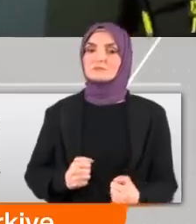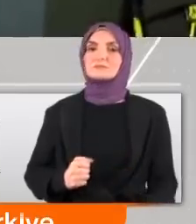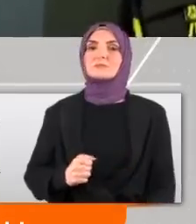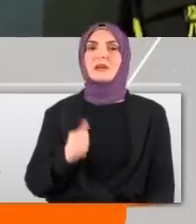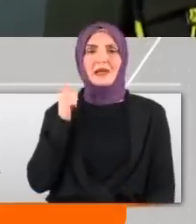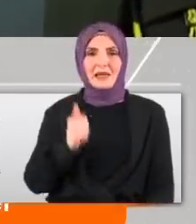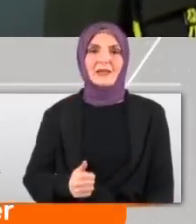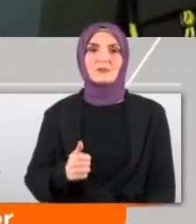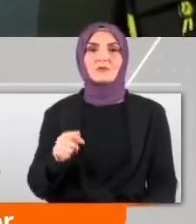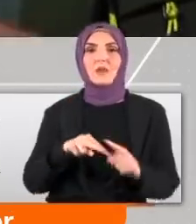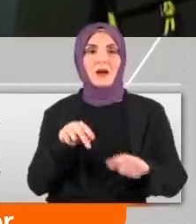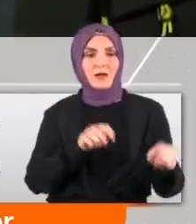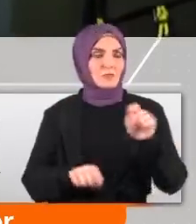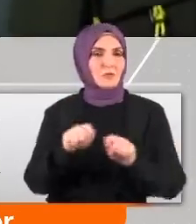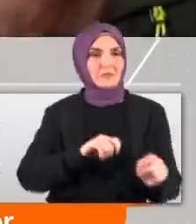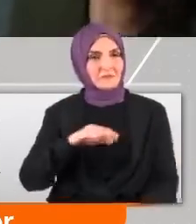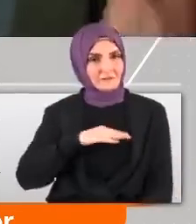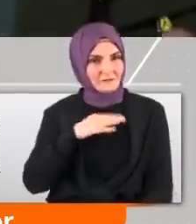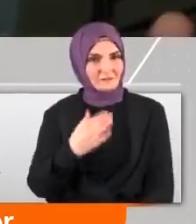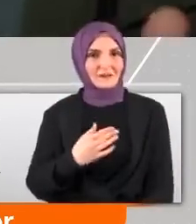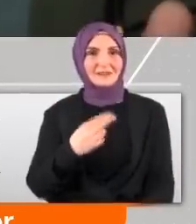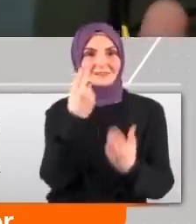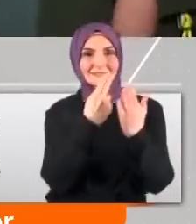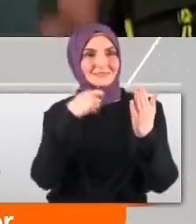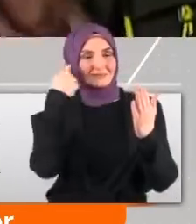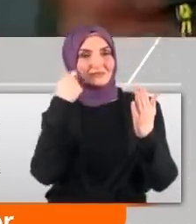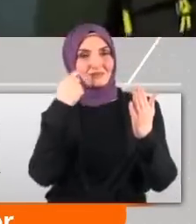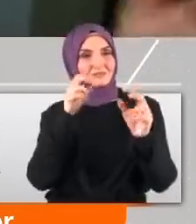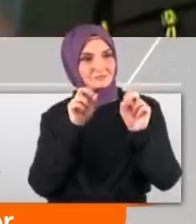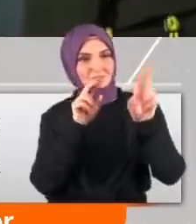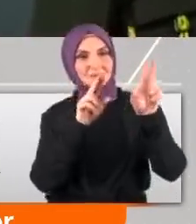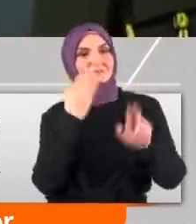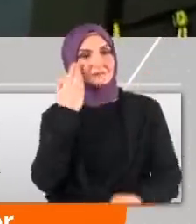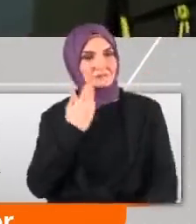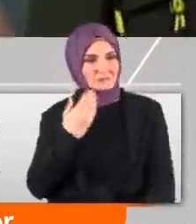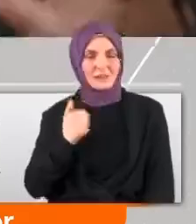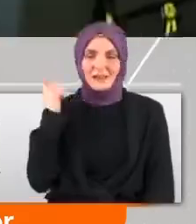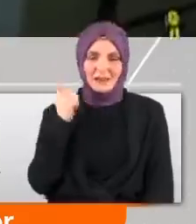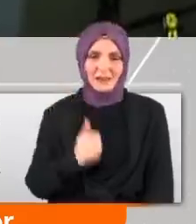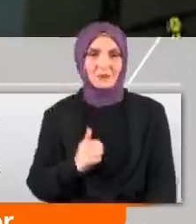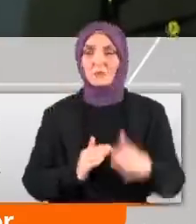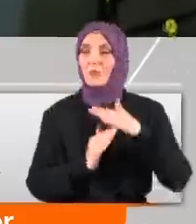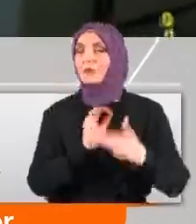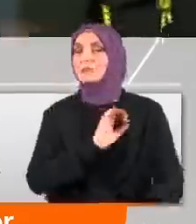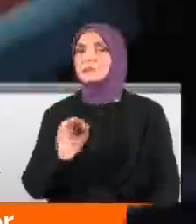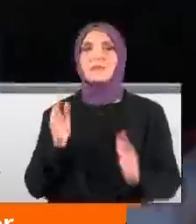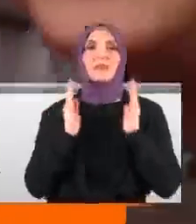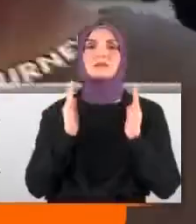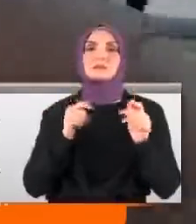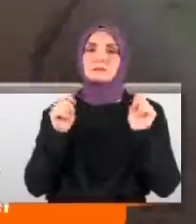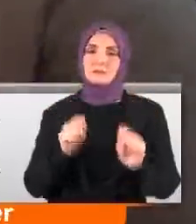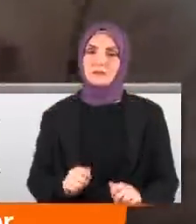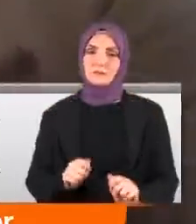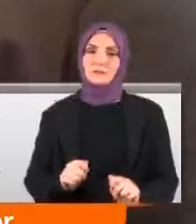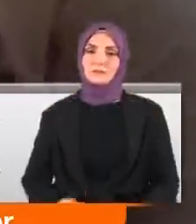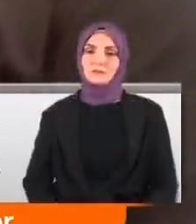çizgi filmlerimiz gösteriliyor. Burada her gün istisnasız ve kesintisiz bir etkinlik zinciri var. En